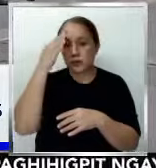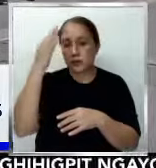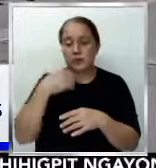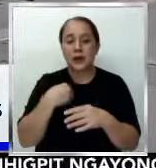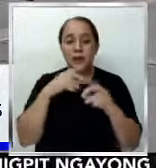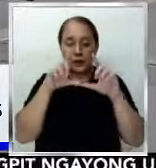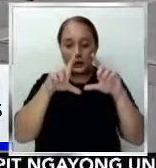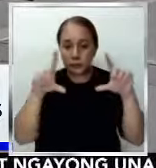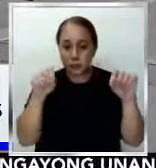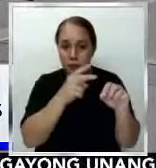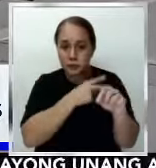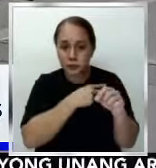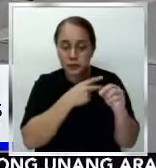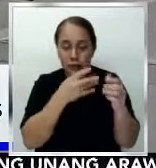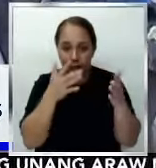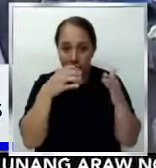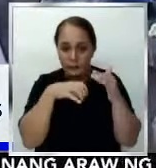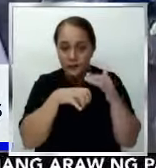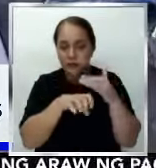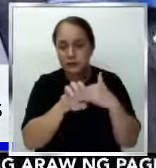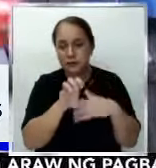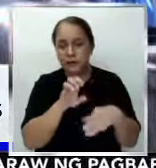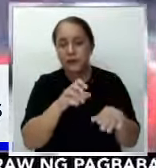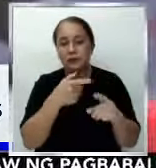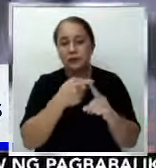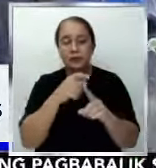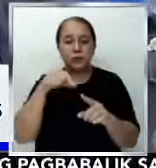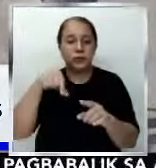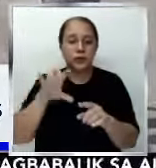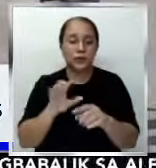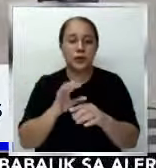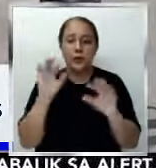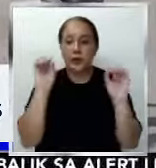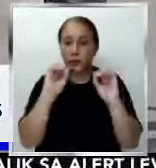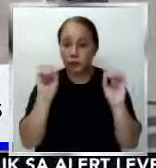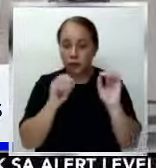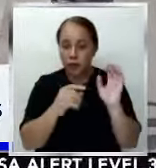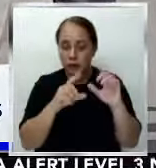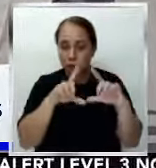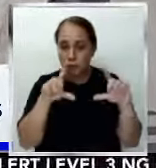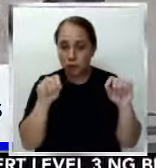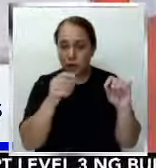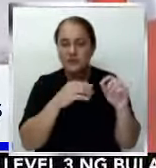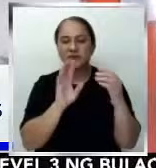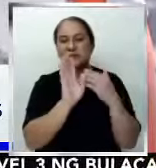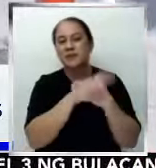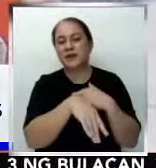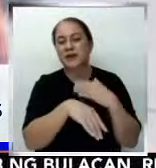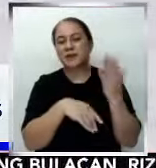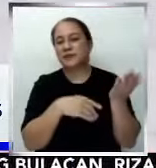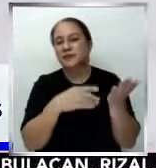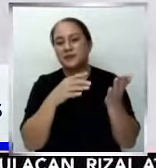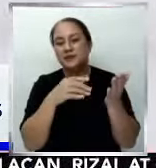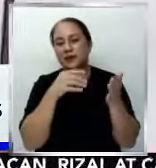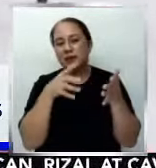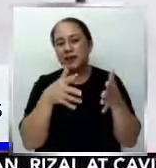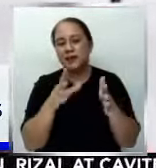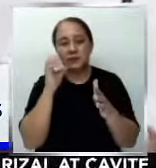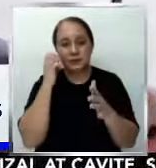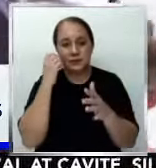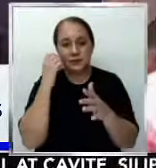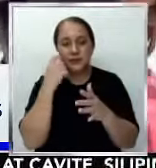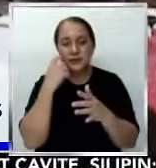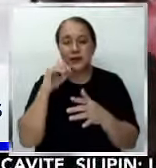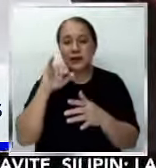para makapasok ng lungsod galing QC. Ang mga walang maipakita, pinababalik sa kanilang pinanggalingan. Tulad ni Mang Jaime na naiwan daw